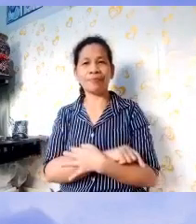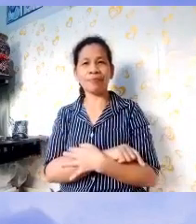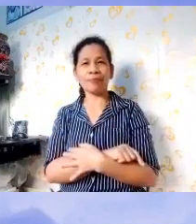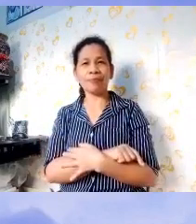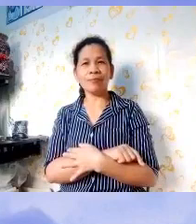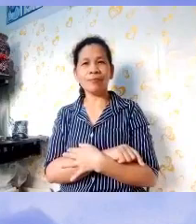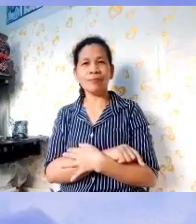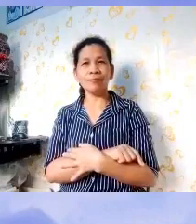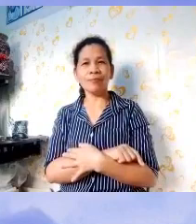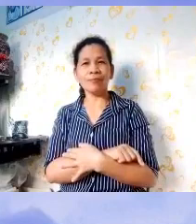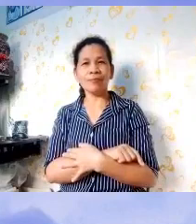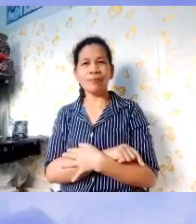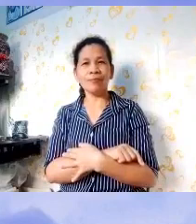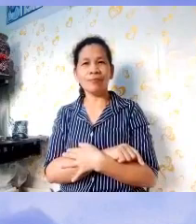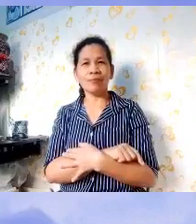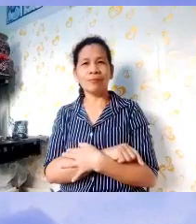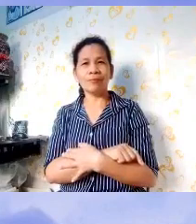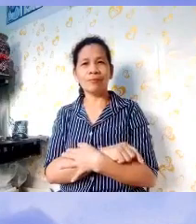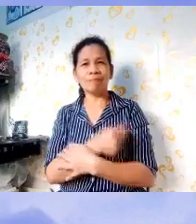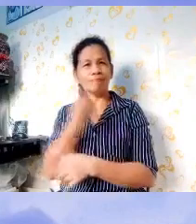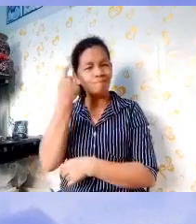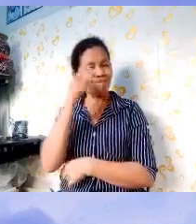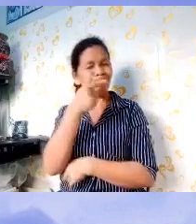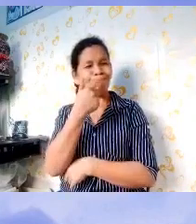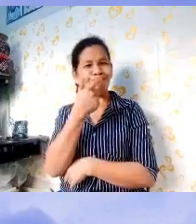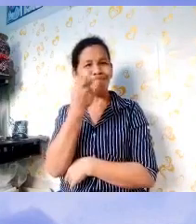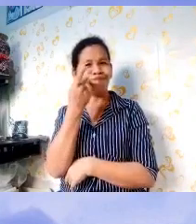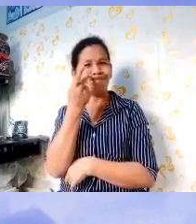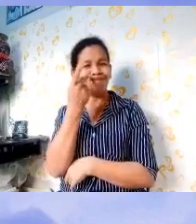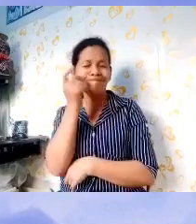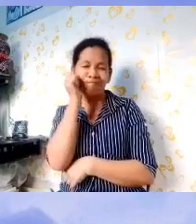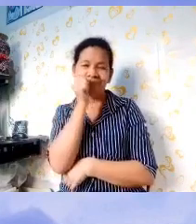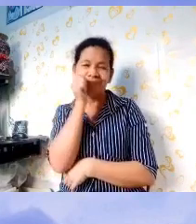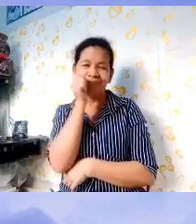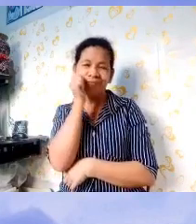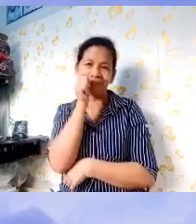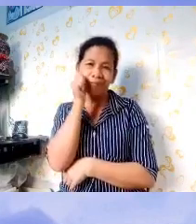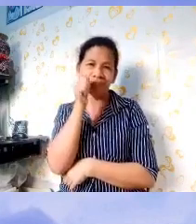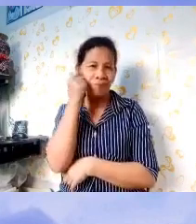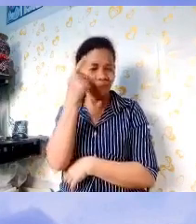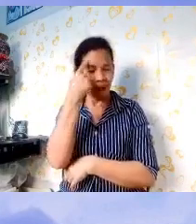ng mga nakikipaglaban